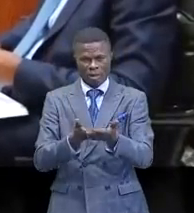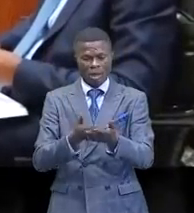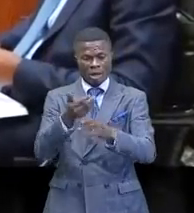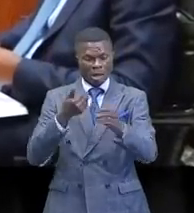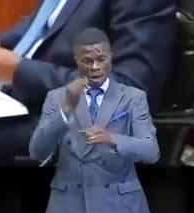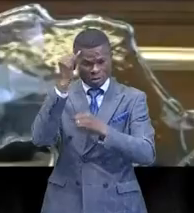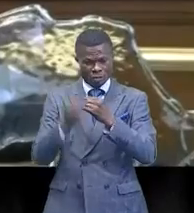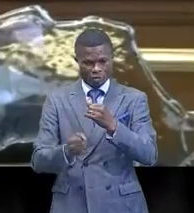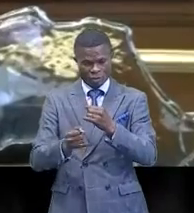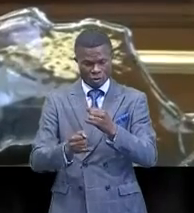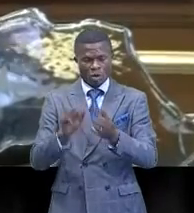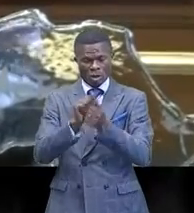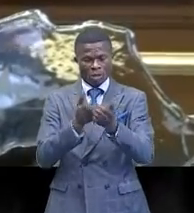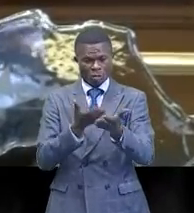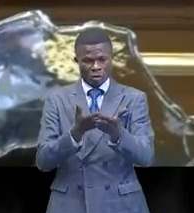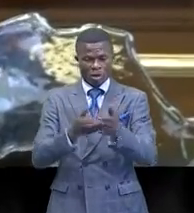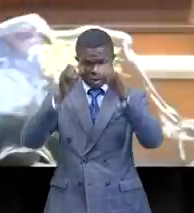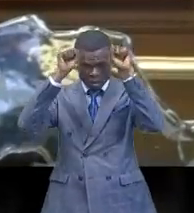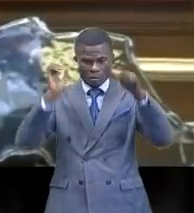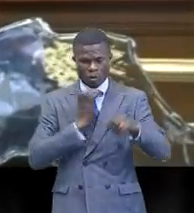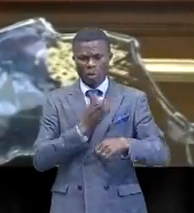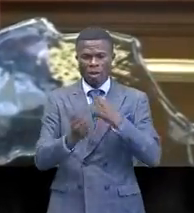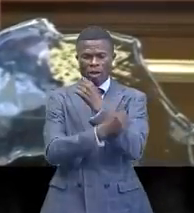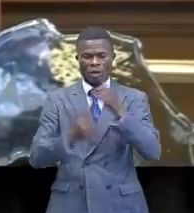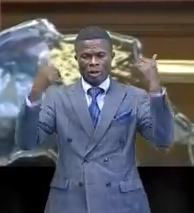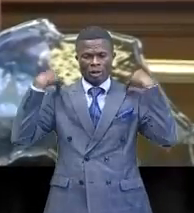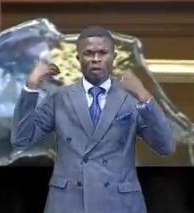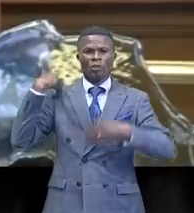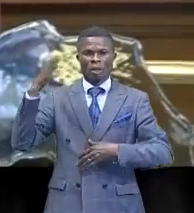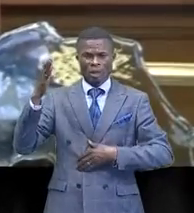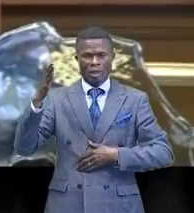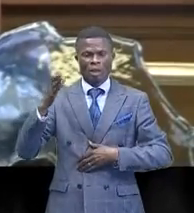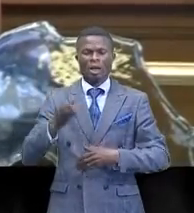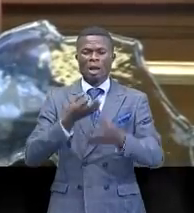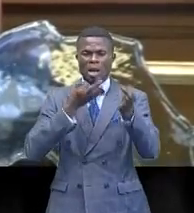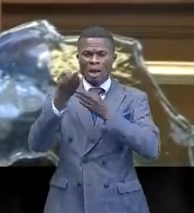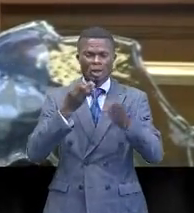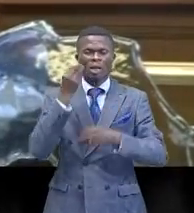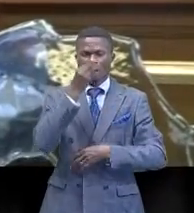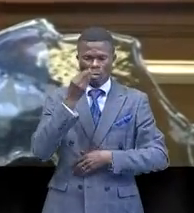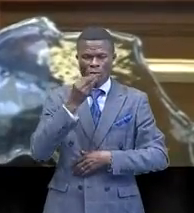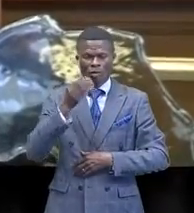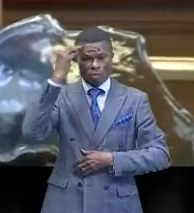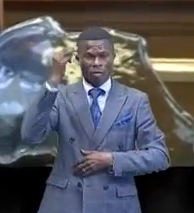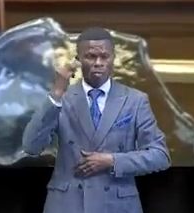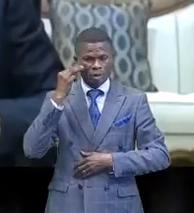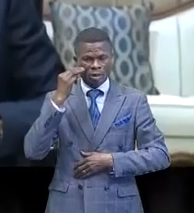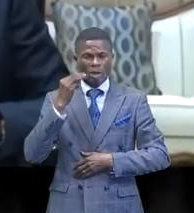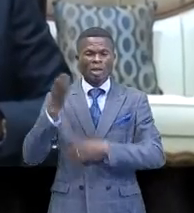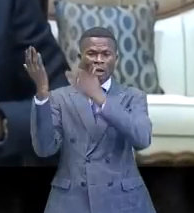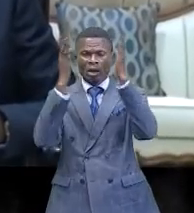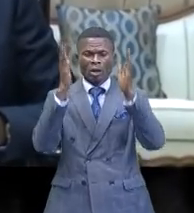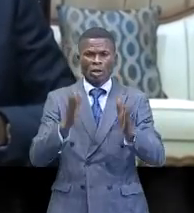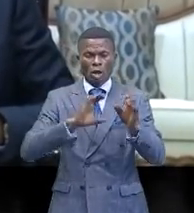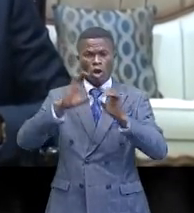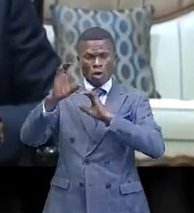de clôturer cette réunion, le président de la République, chef de l'État, a donné la parole au ministre des Transports,